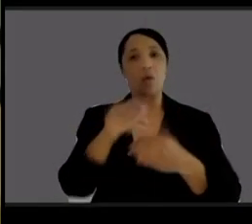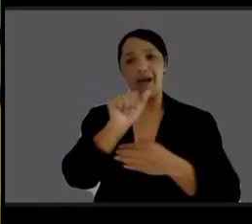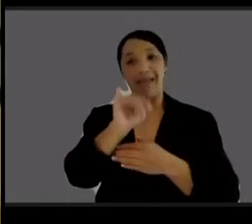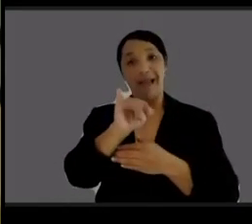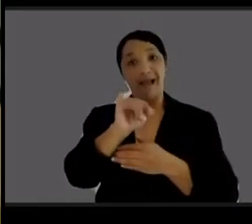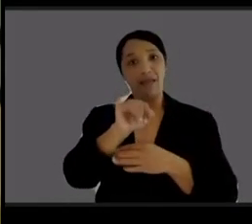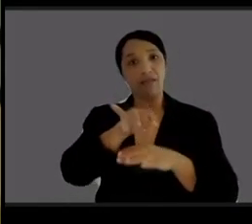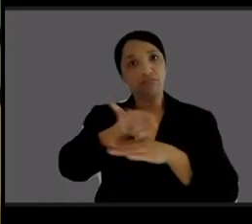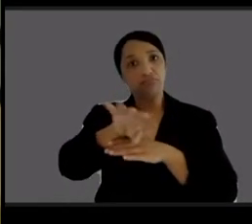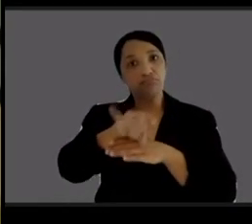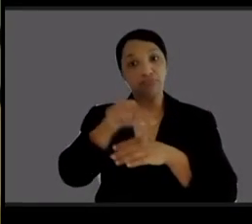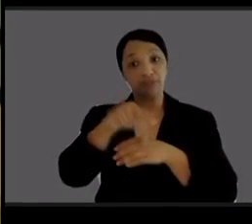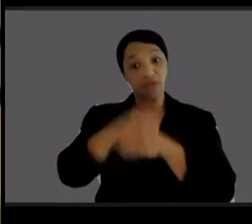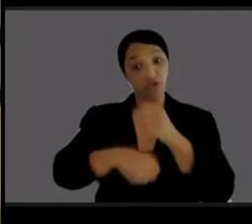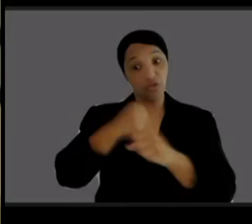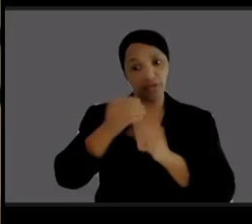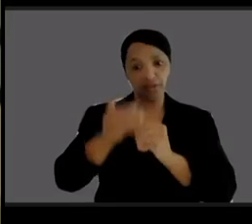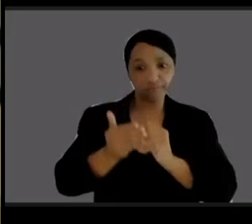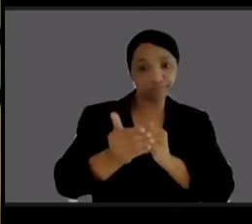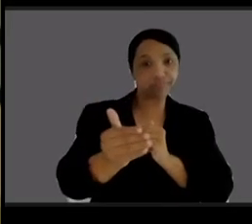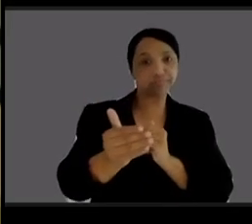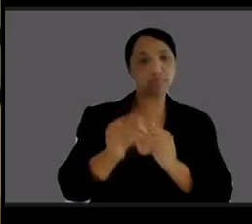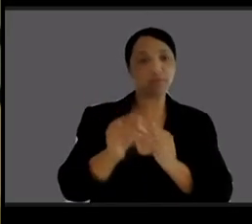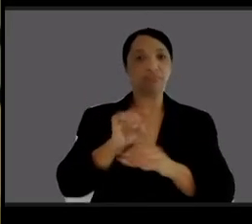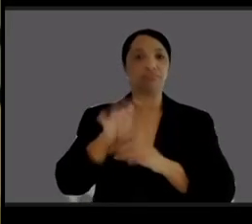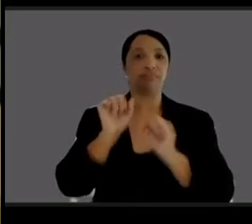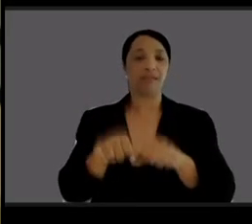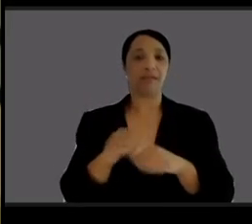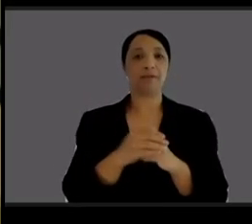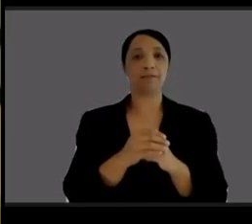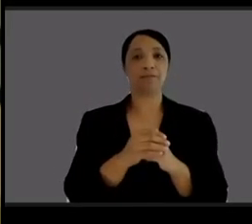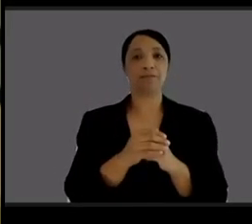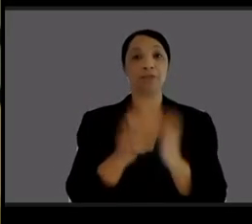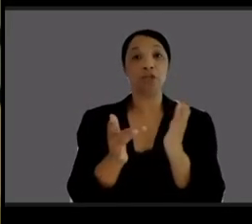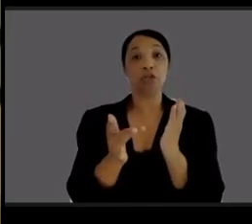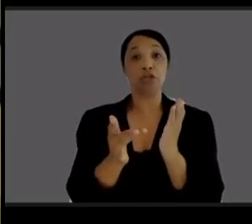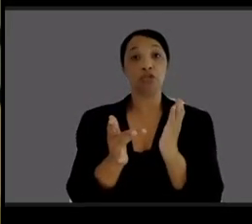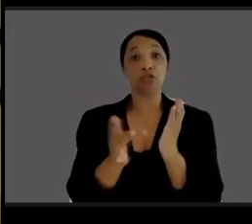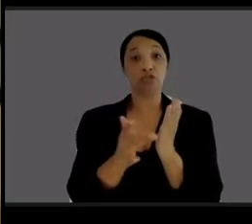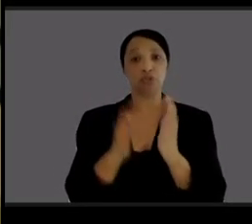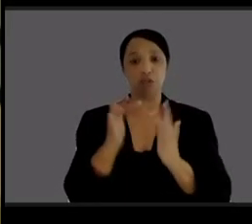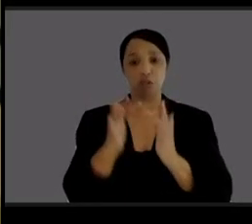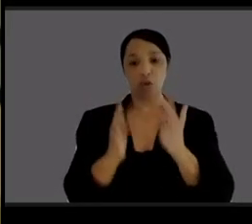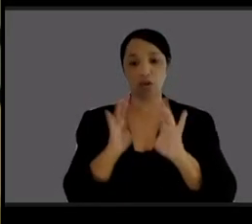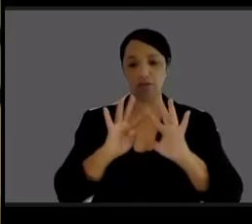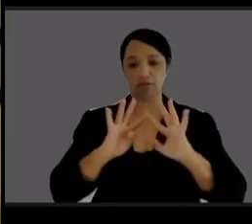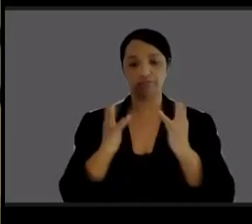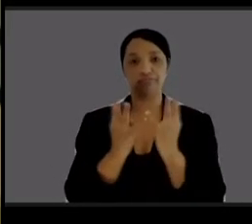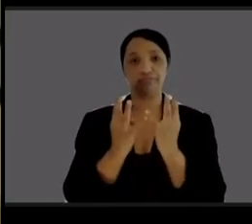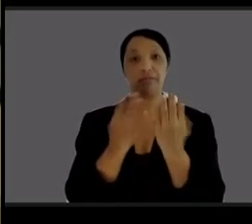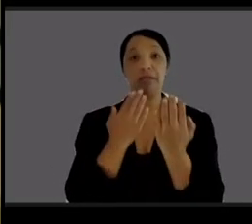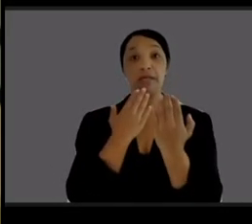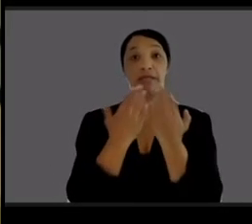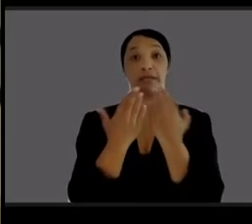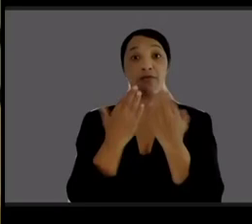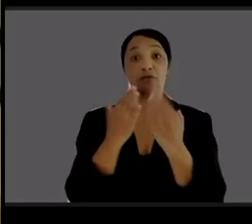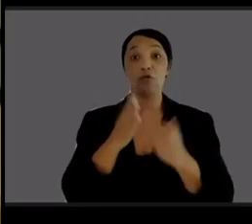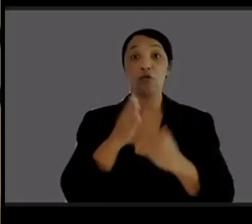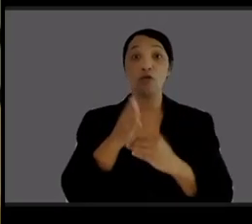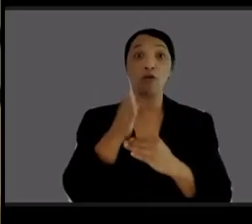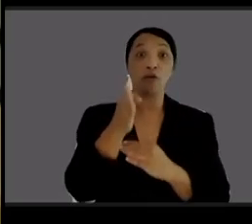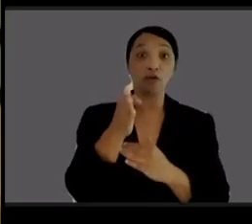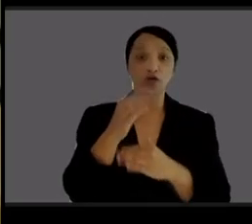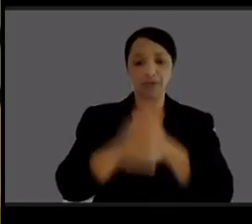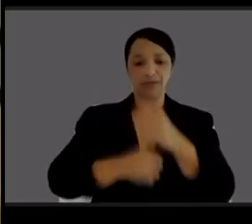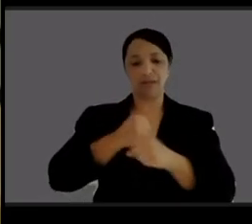un conseil consultatif de haut niveau sur l'intelligence artificielle qui fournira des recommandations préliminaires d'ici la fin de l'année. Et le pacte numérique